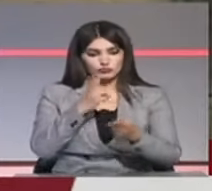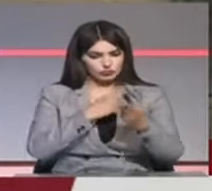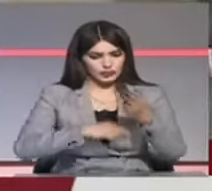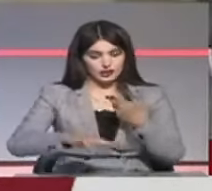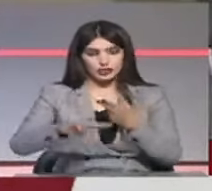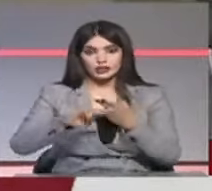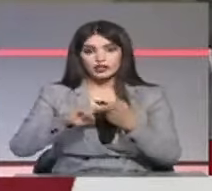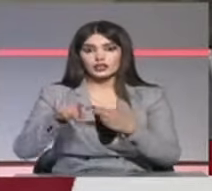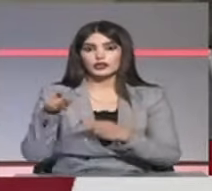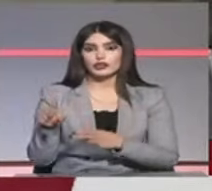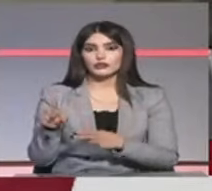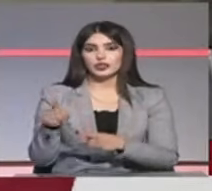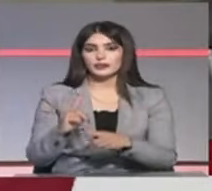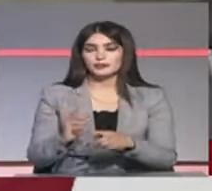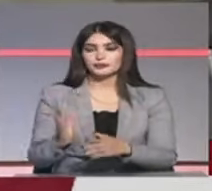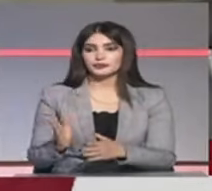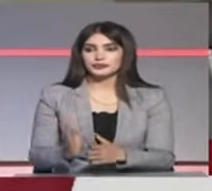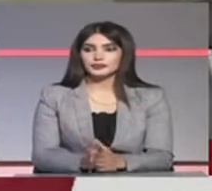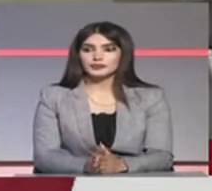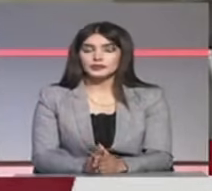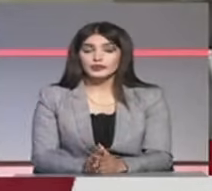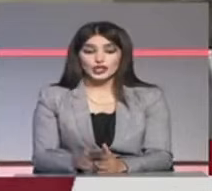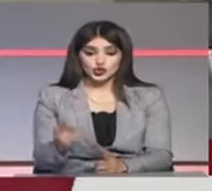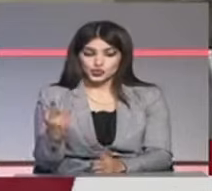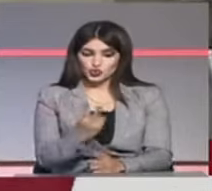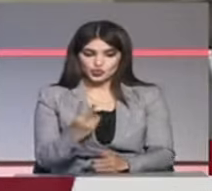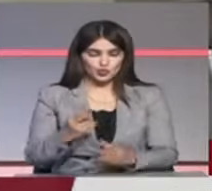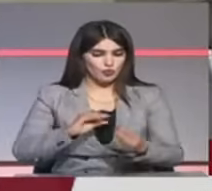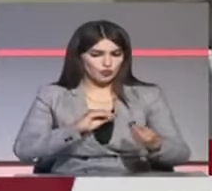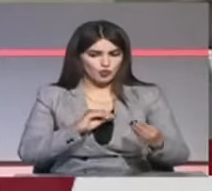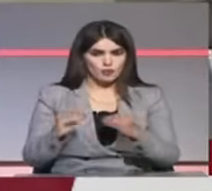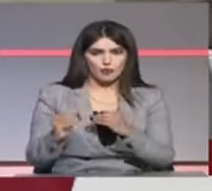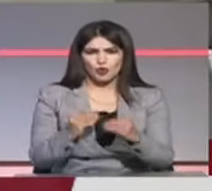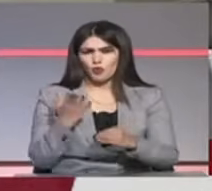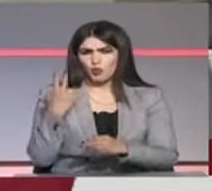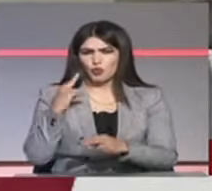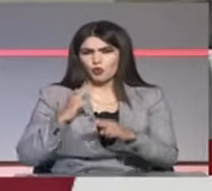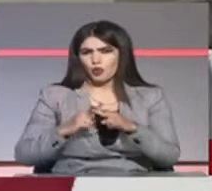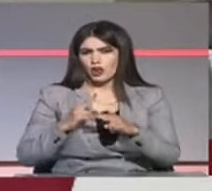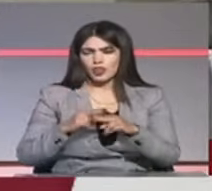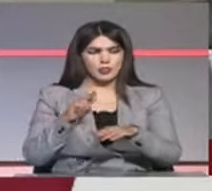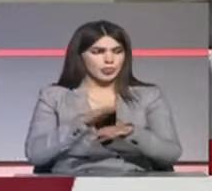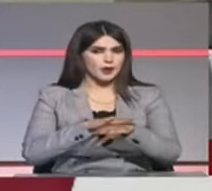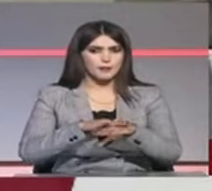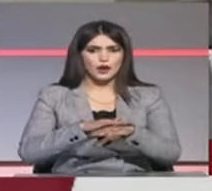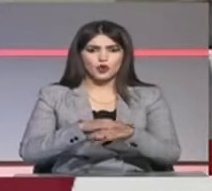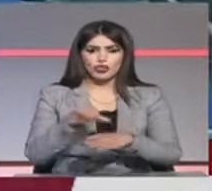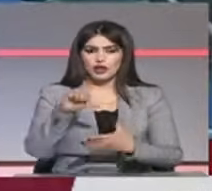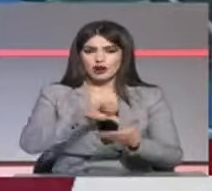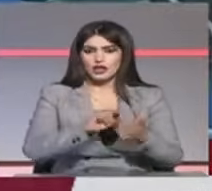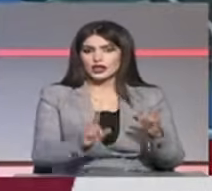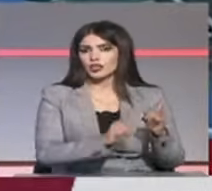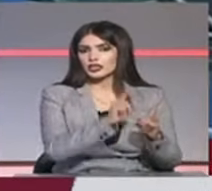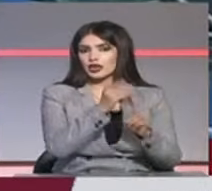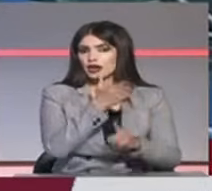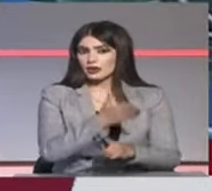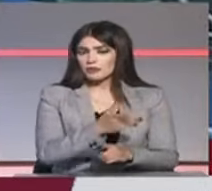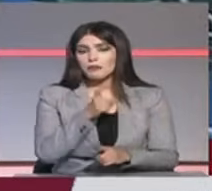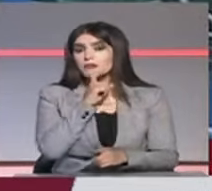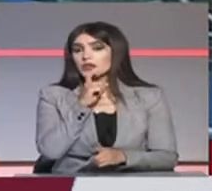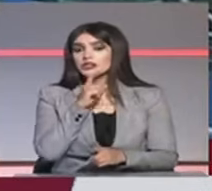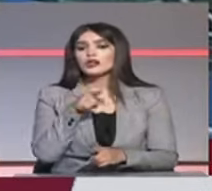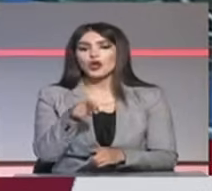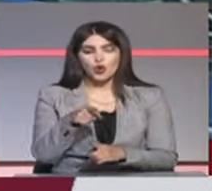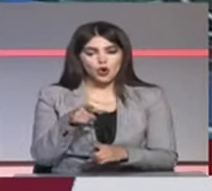خطواتها بايجابيه الطرفان المتنازعان منذ سنوات بخصوص قدرات ايران النوويه ما يزالان